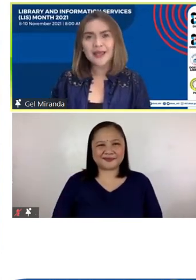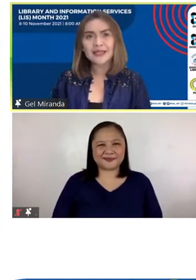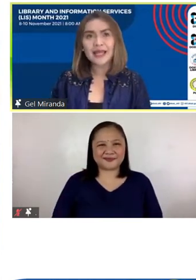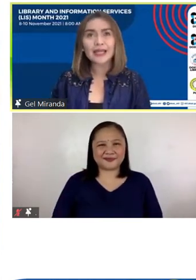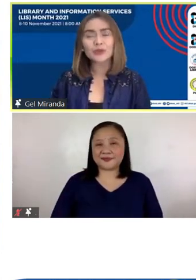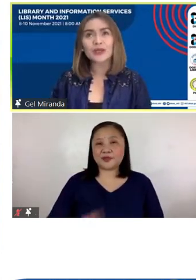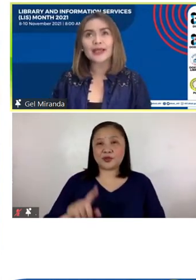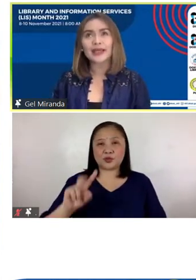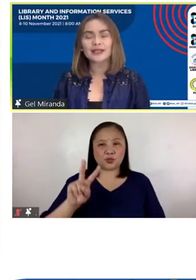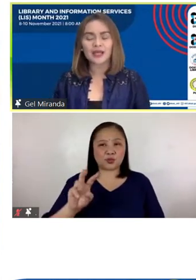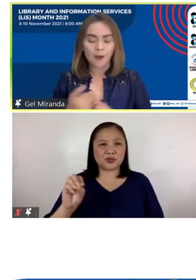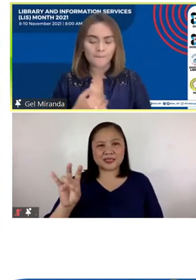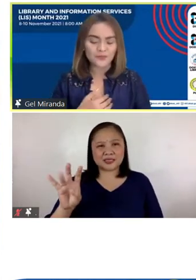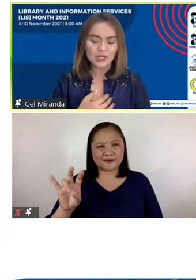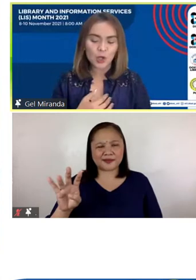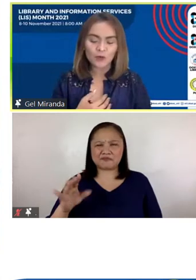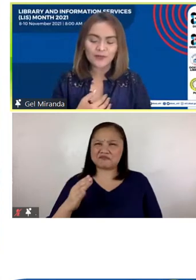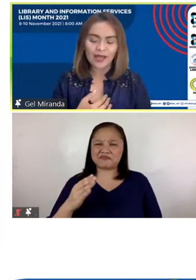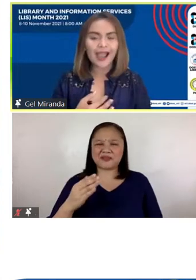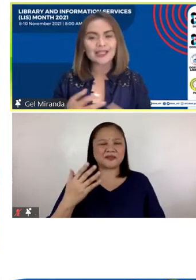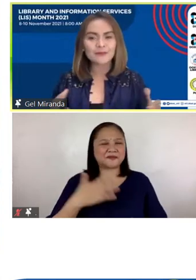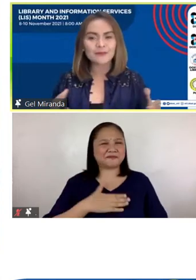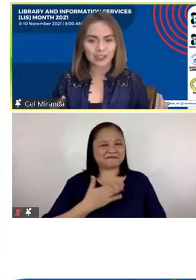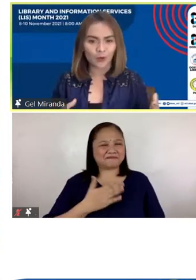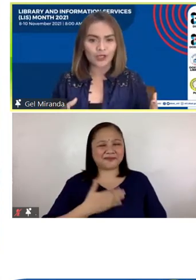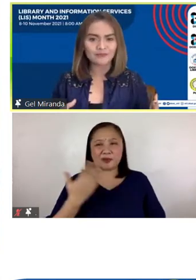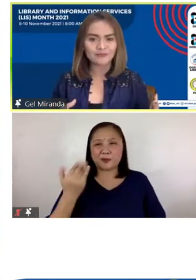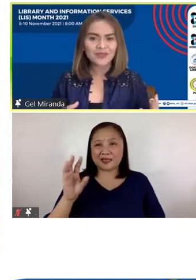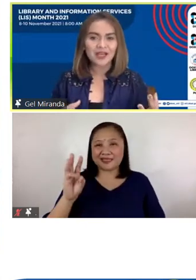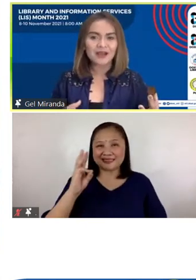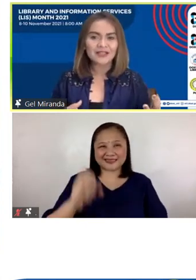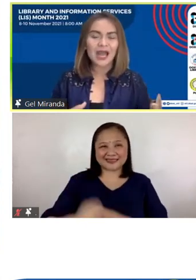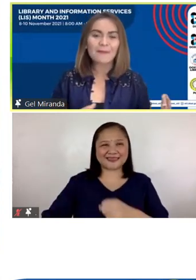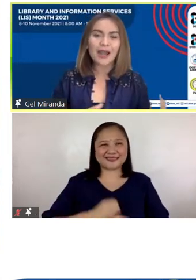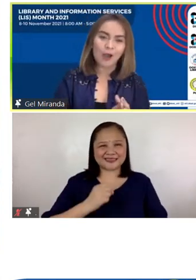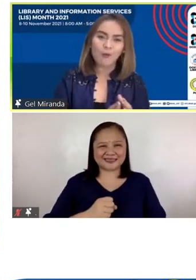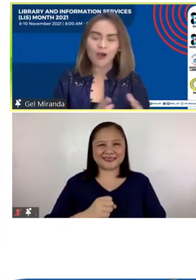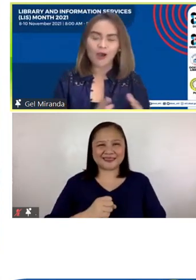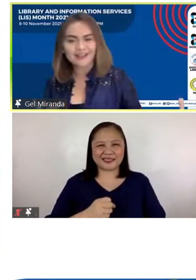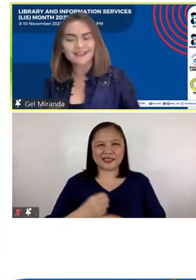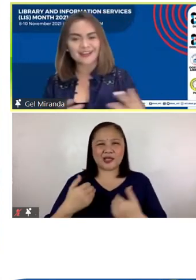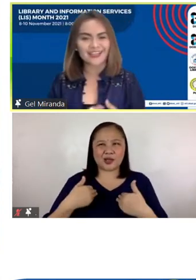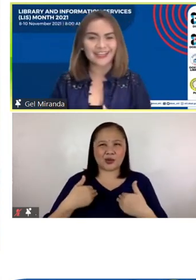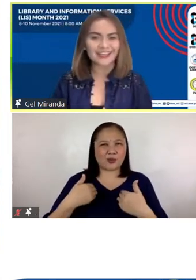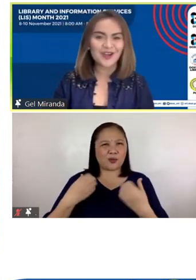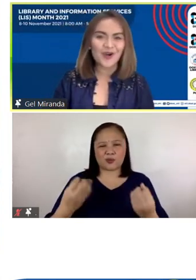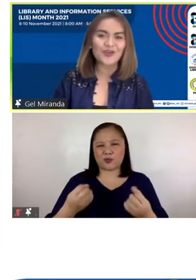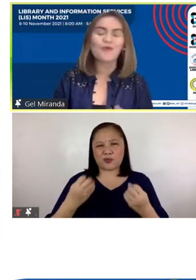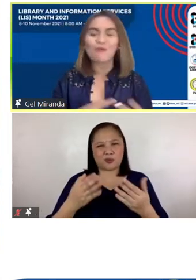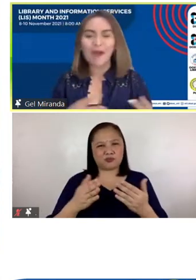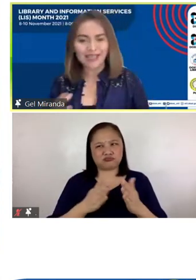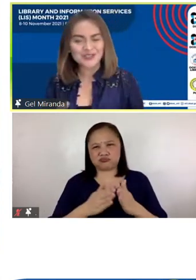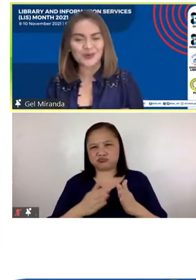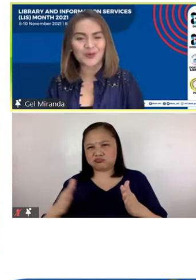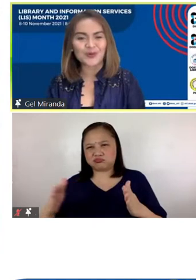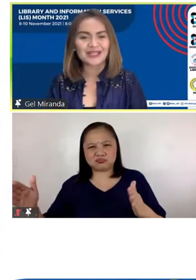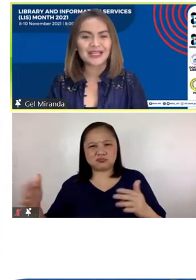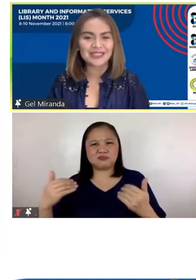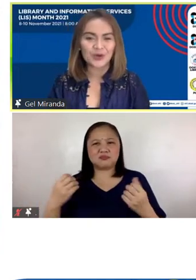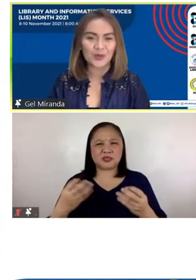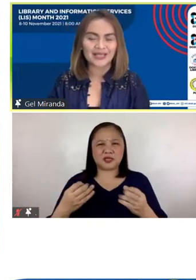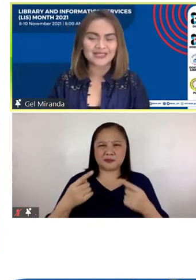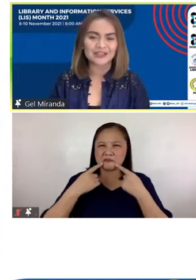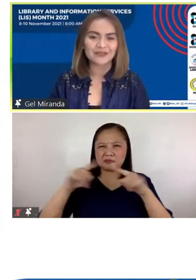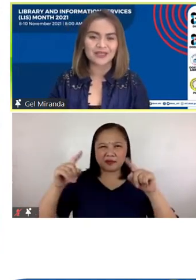2017, nakakatuwa dahil sa loob ng 6 na taon, napakalawak na ng narating o yung milestone